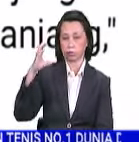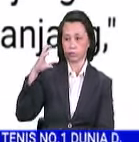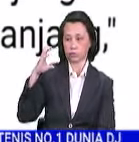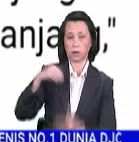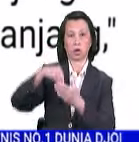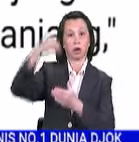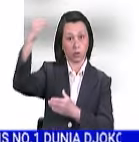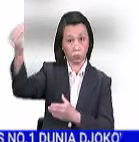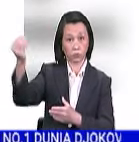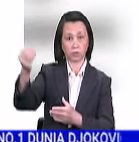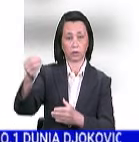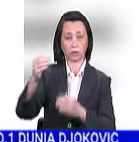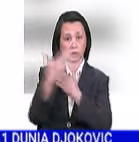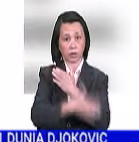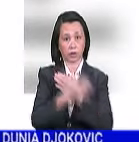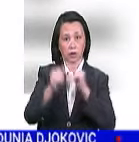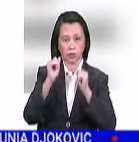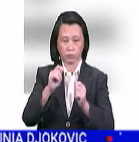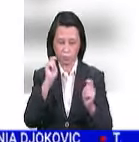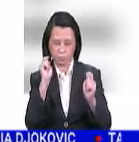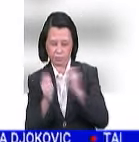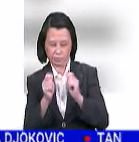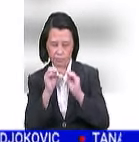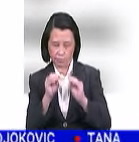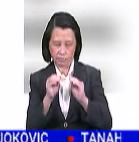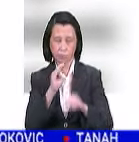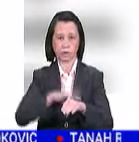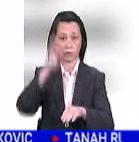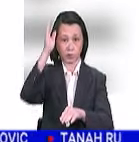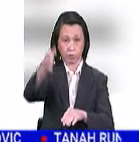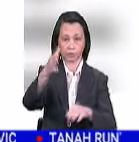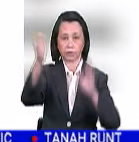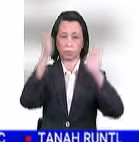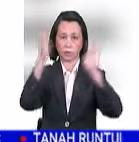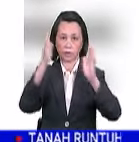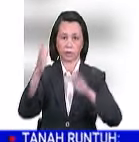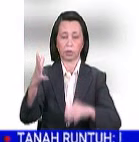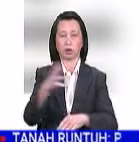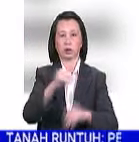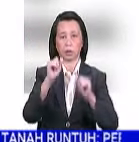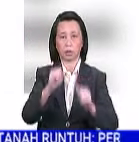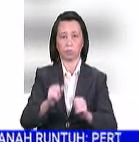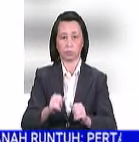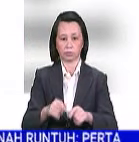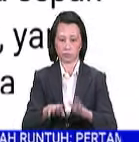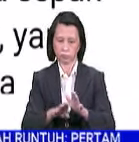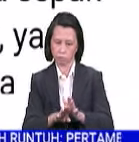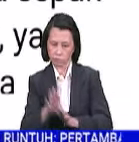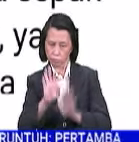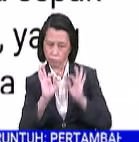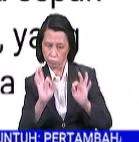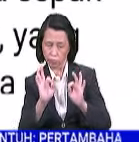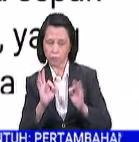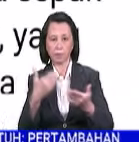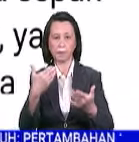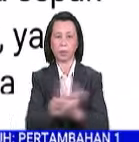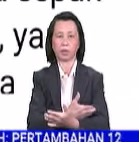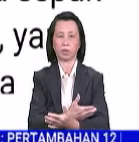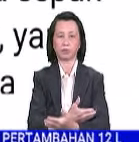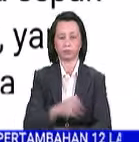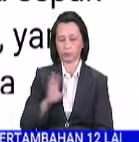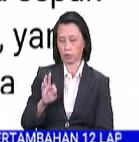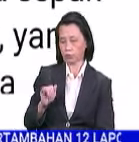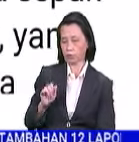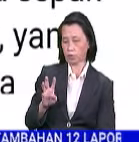asing sahaja yang mampu mengubah landscape dan masa depan bola sepak Malaysia sekaligus membawa ia ke satu dimensi baharu.